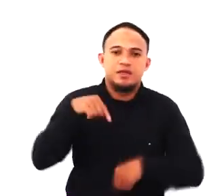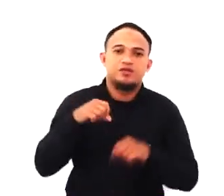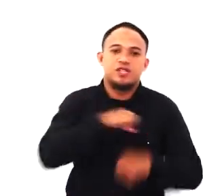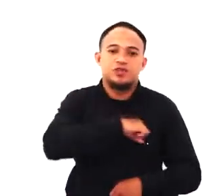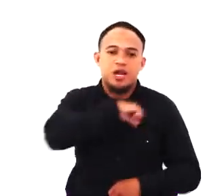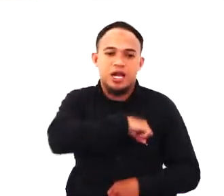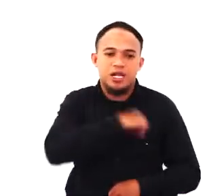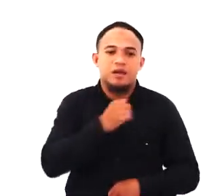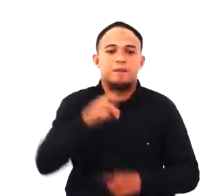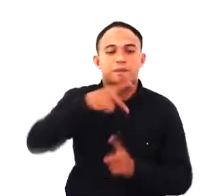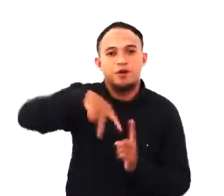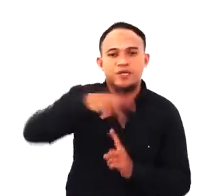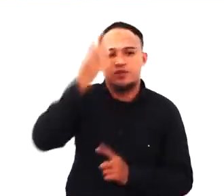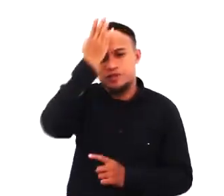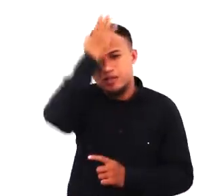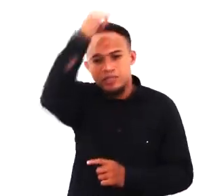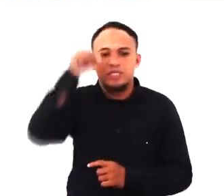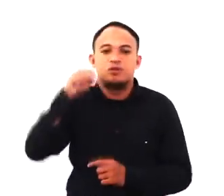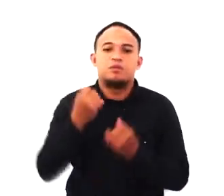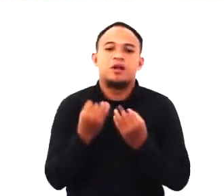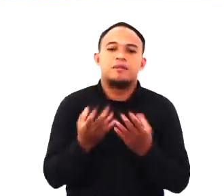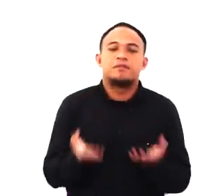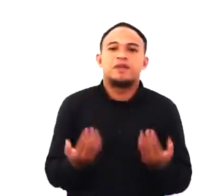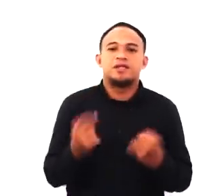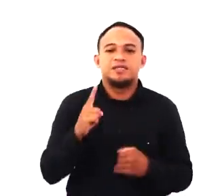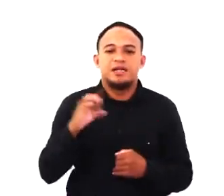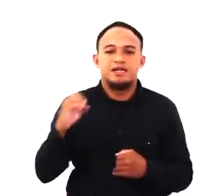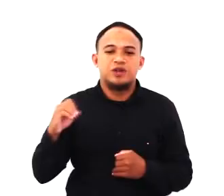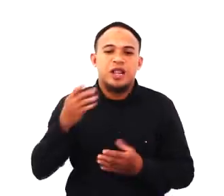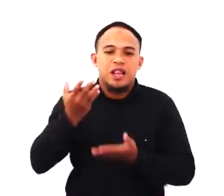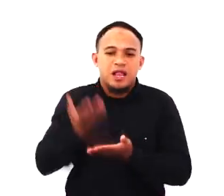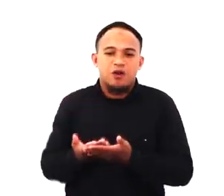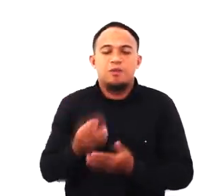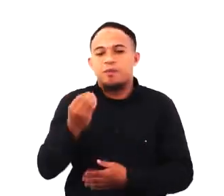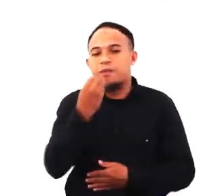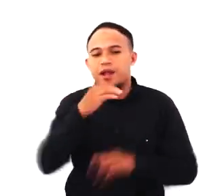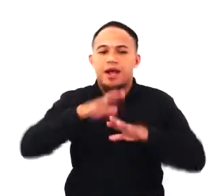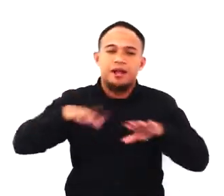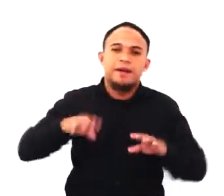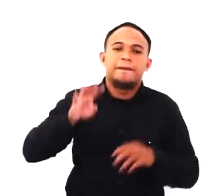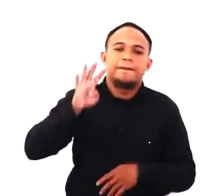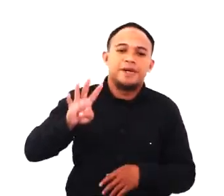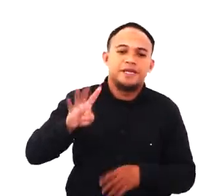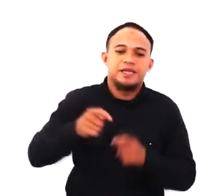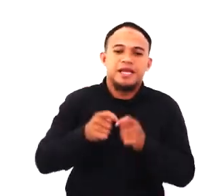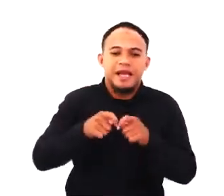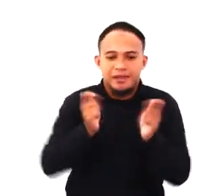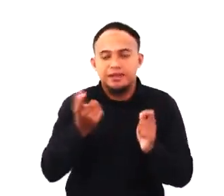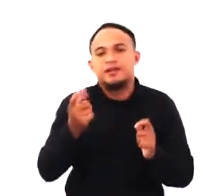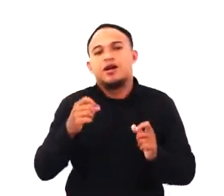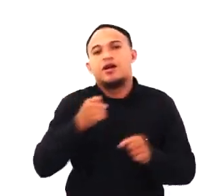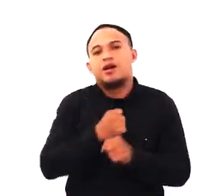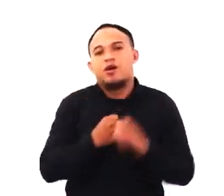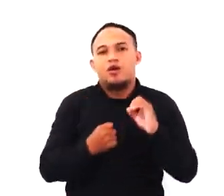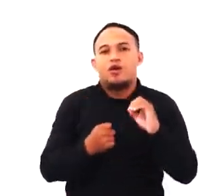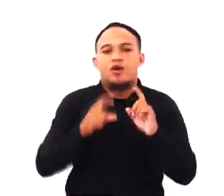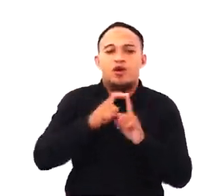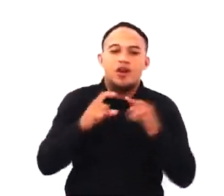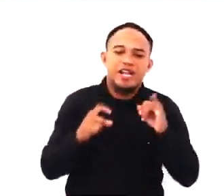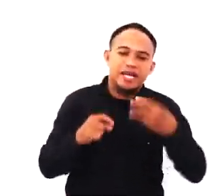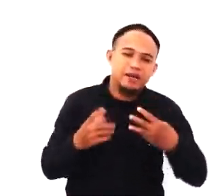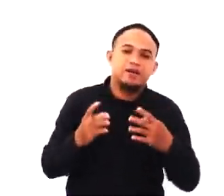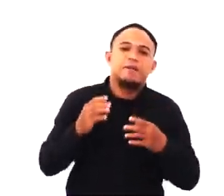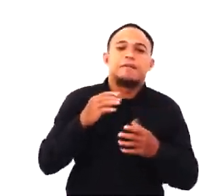Bantuan kebakaran yang diserahkan melalui Dinas Sosial Provinsi Gorontalo itu berupa beras 100